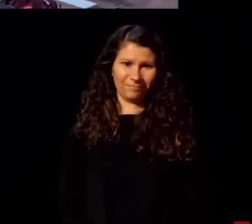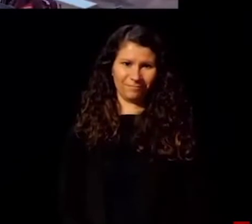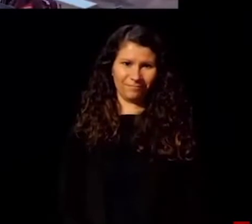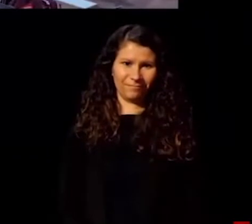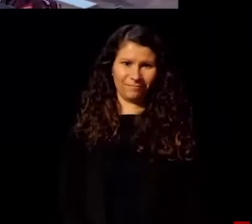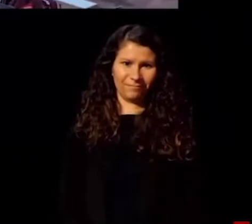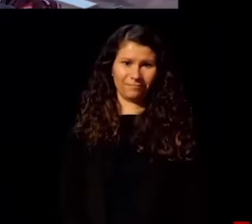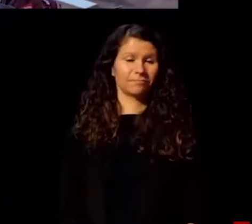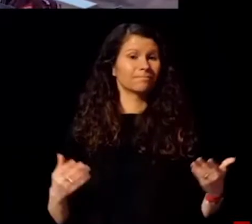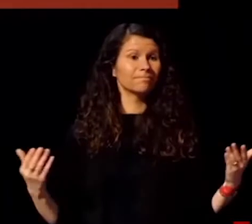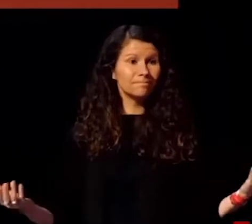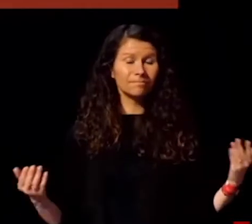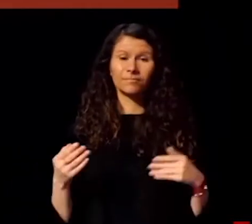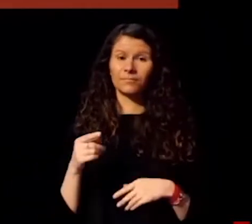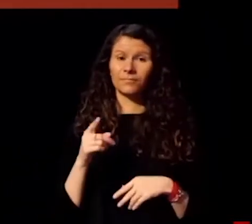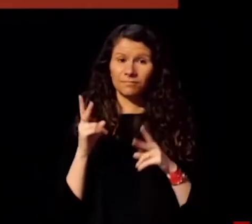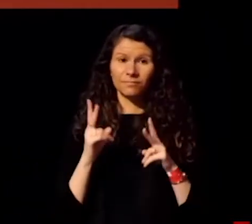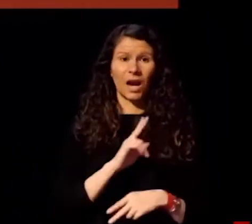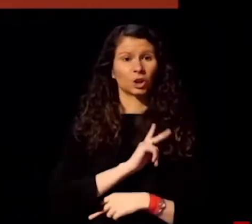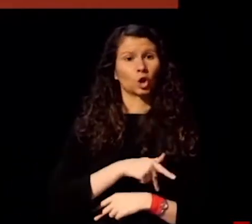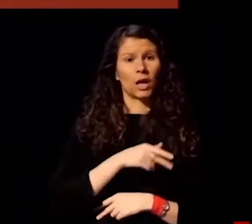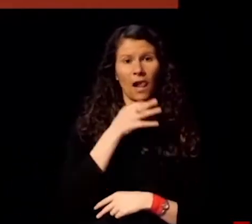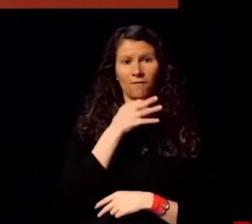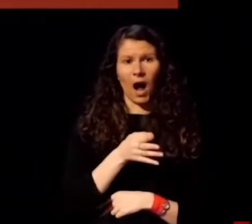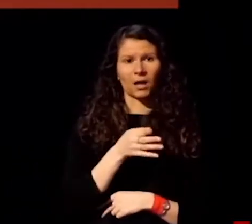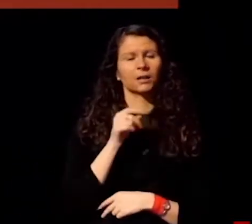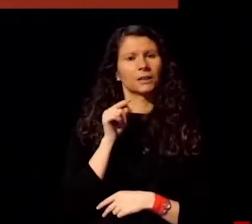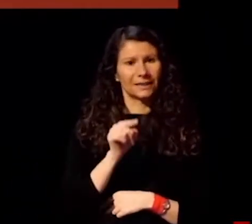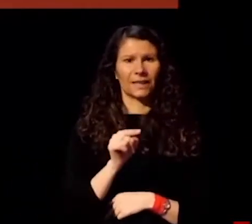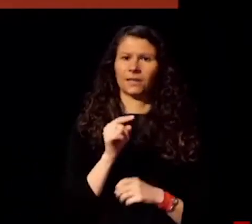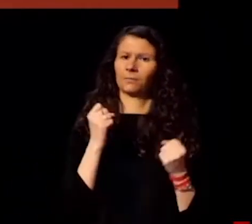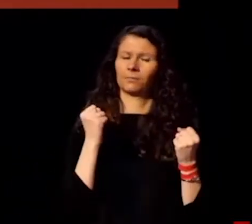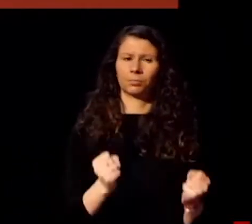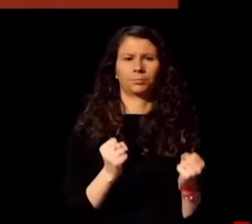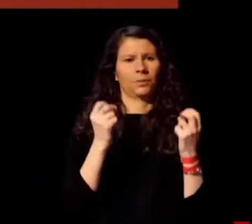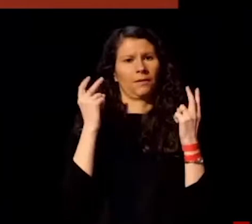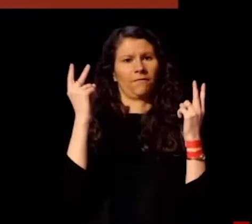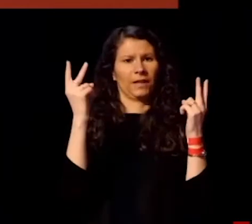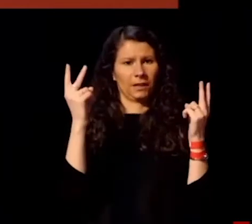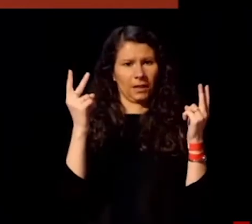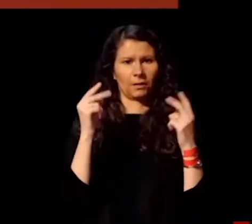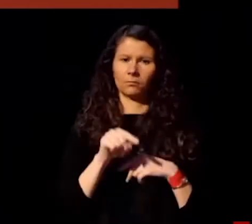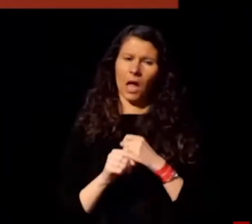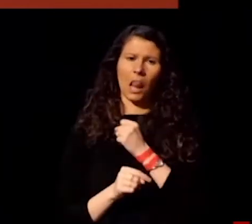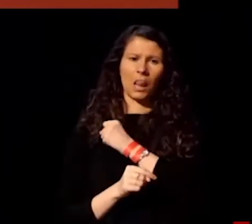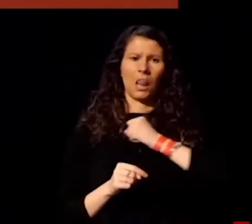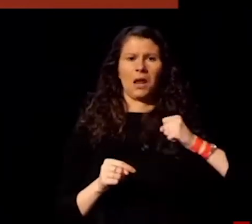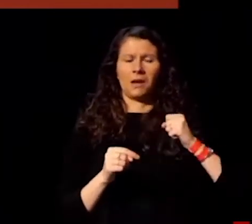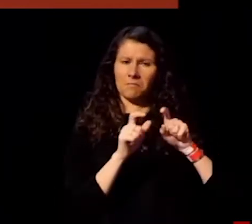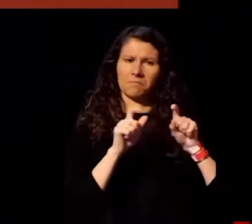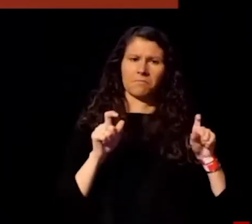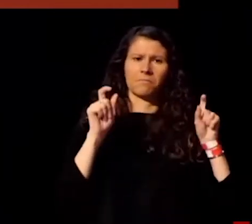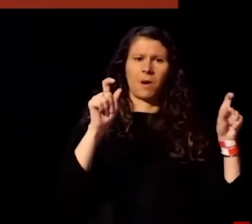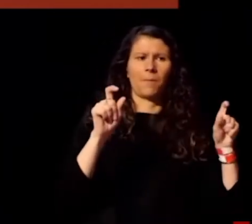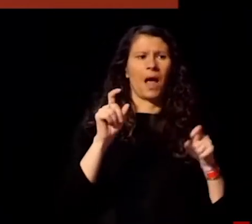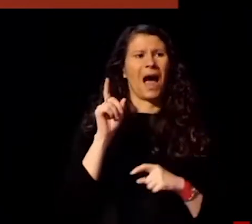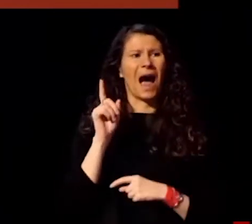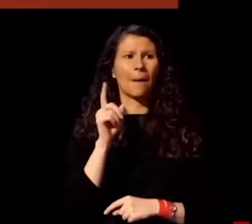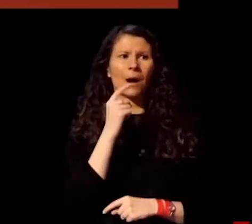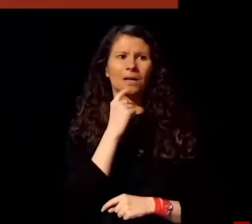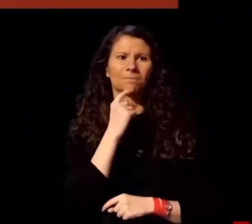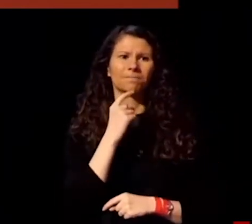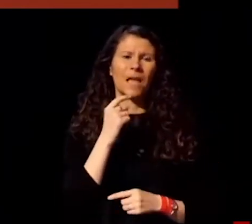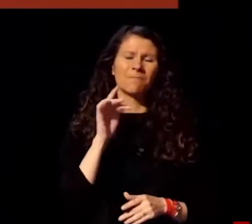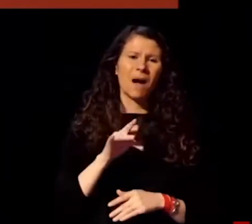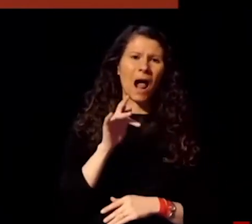natürlich ist die soziale frage das markenzeichen der partei die linke aber bitte nicht verengt wie ich es zuweilen